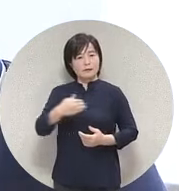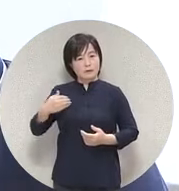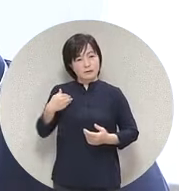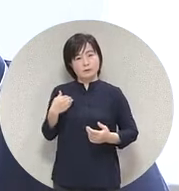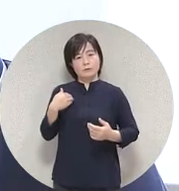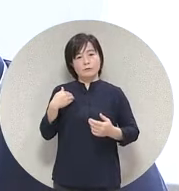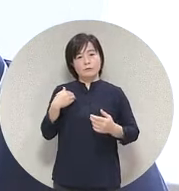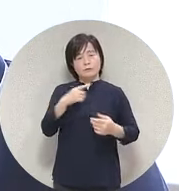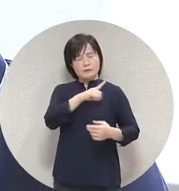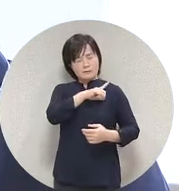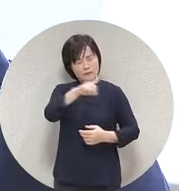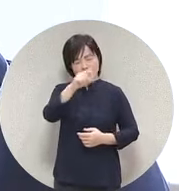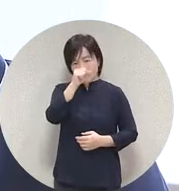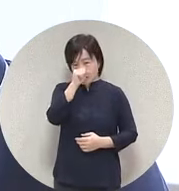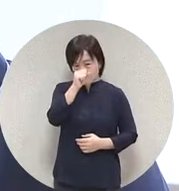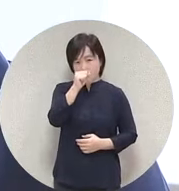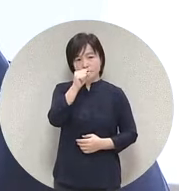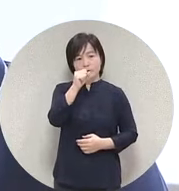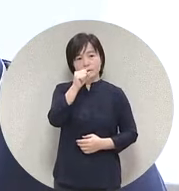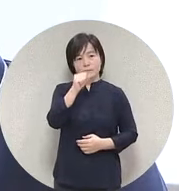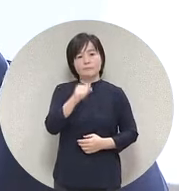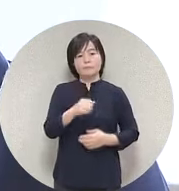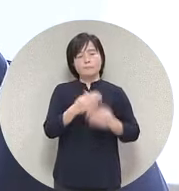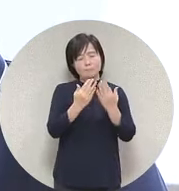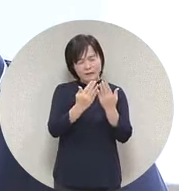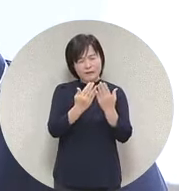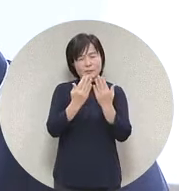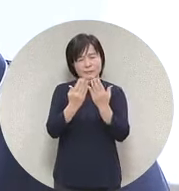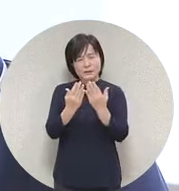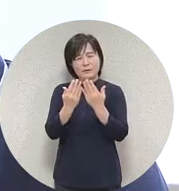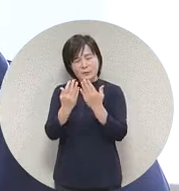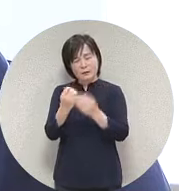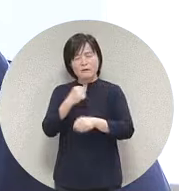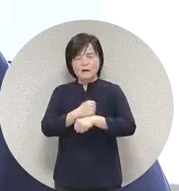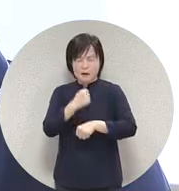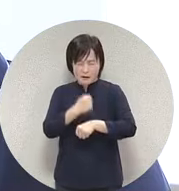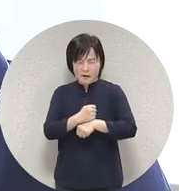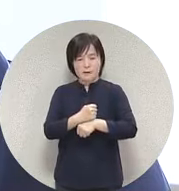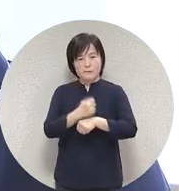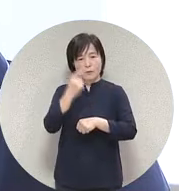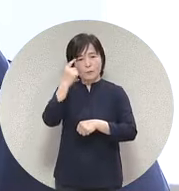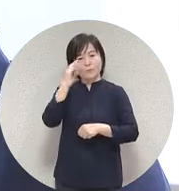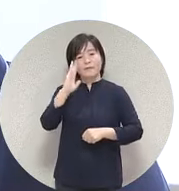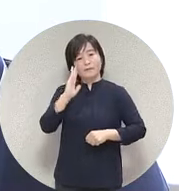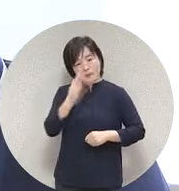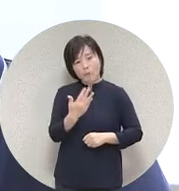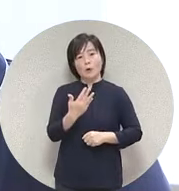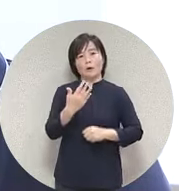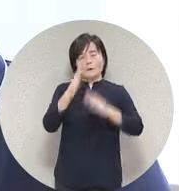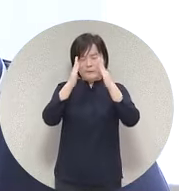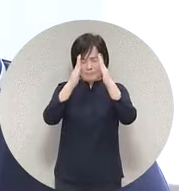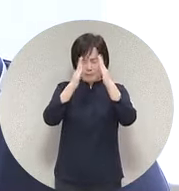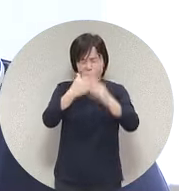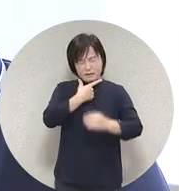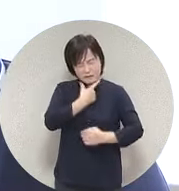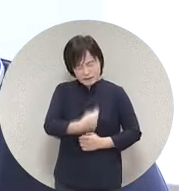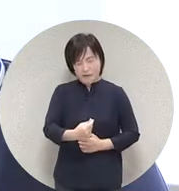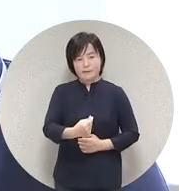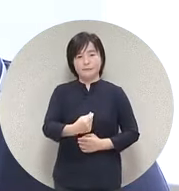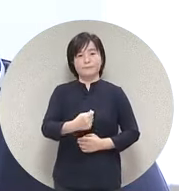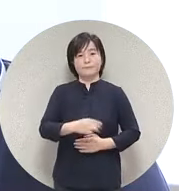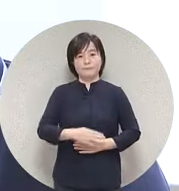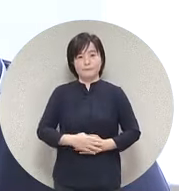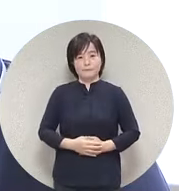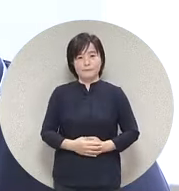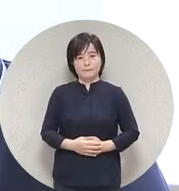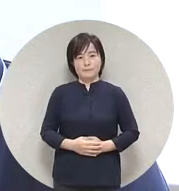れば、まあ、一番いいんですけど、なかなか多分厳しい道だと思うんで、まあ、そこは一生懸命頑張っていきたいと思います。